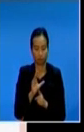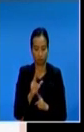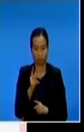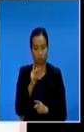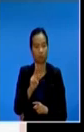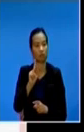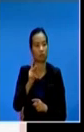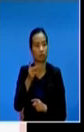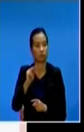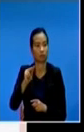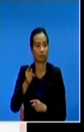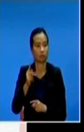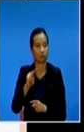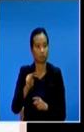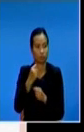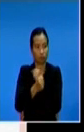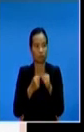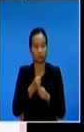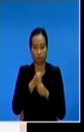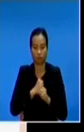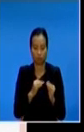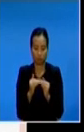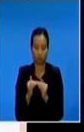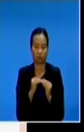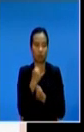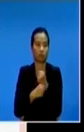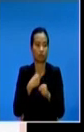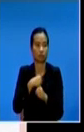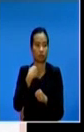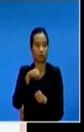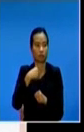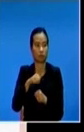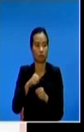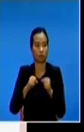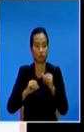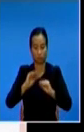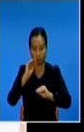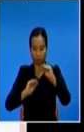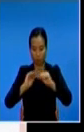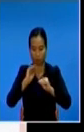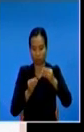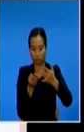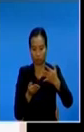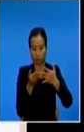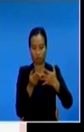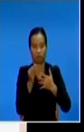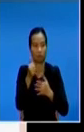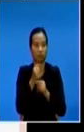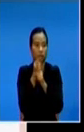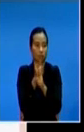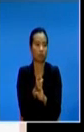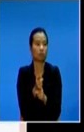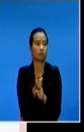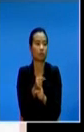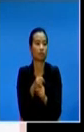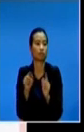นั้นมีอายุรับราชการเท่ากัน10ปีแต่สามารถจัดเรียงลำดับได้ด้วยหลักเกณฑ์ที่ผมได้นำเสนอท่านเมื่อสัก